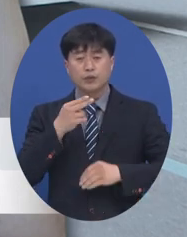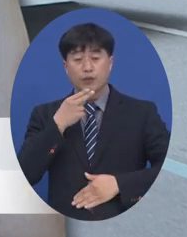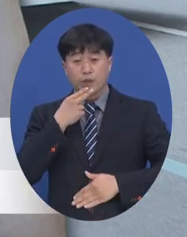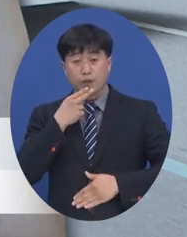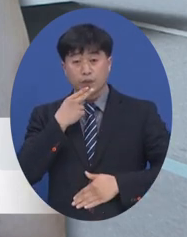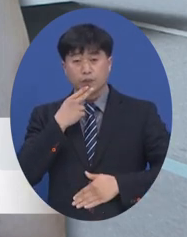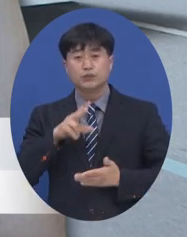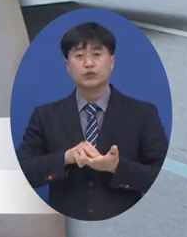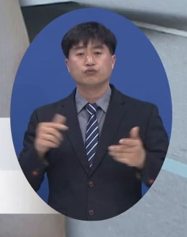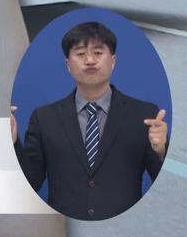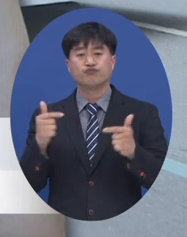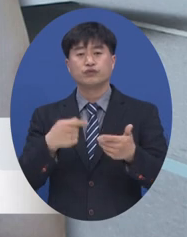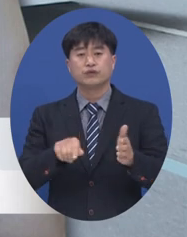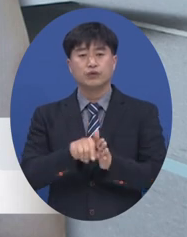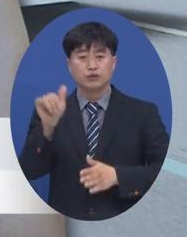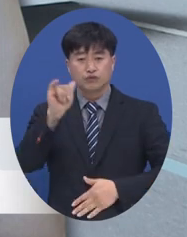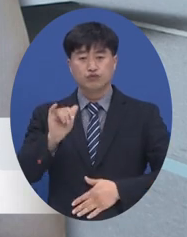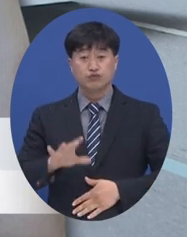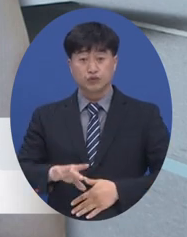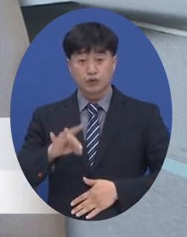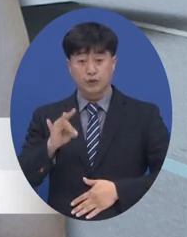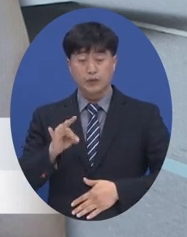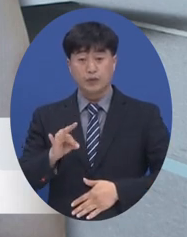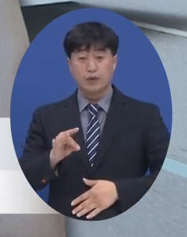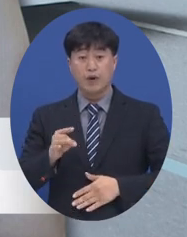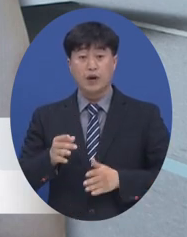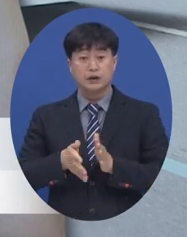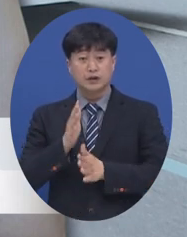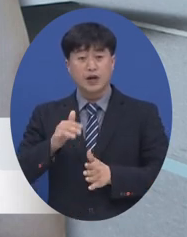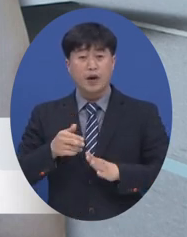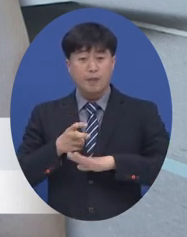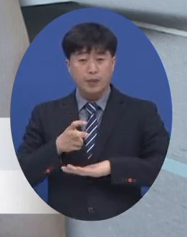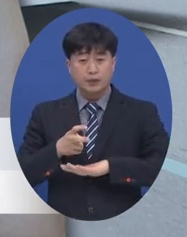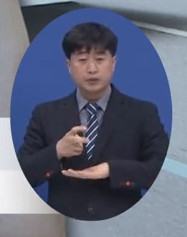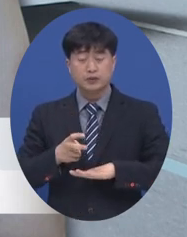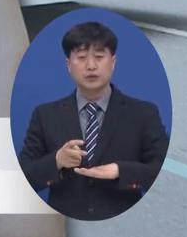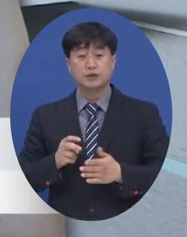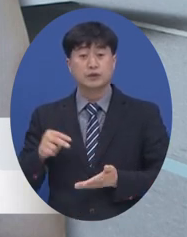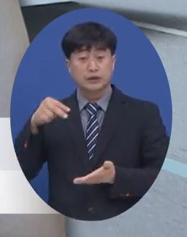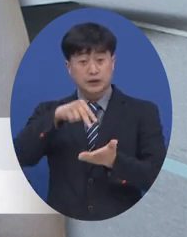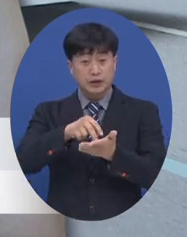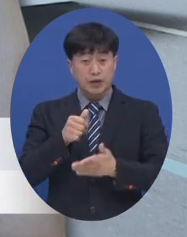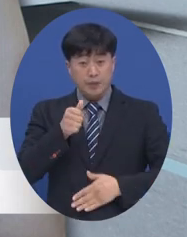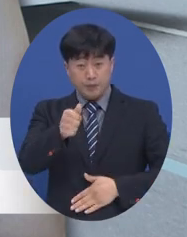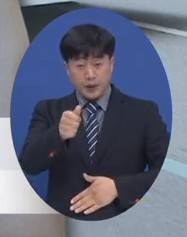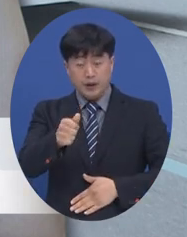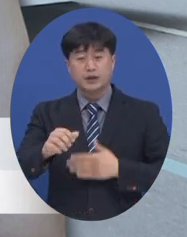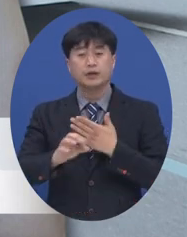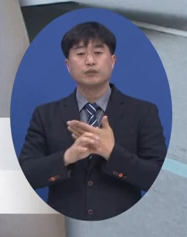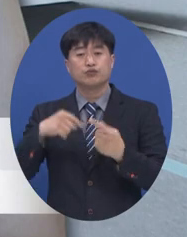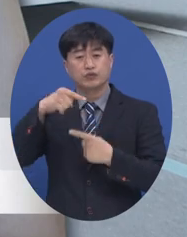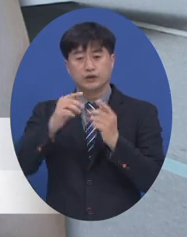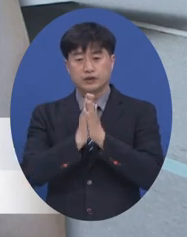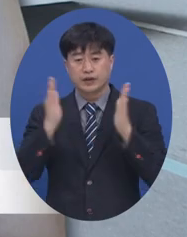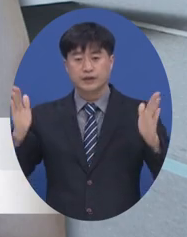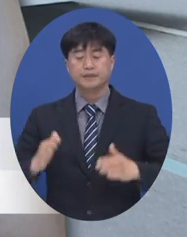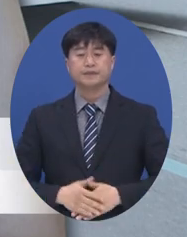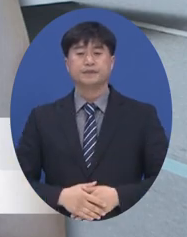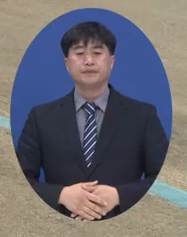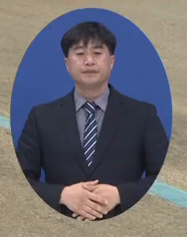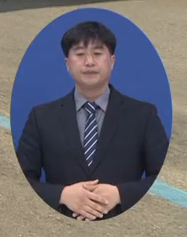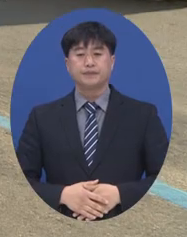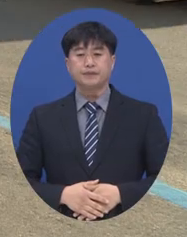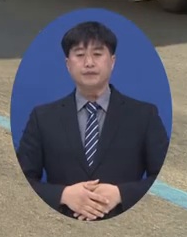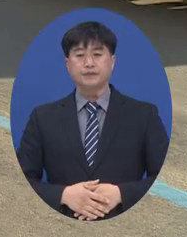줄이기 위해 전국 최초로 시내버스 승차배 서비스 시험 운영에 들어갑니다. 구영슬 기자가 현장 취재했습니다.